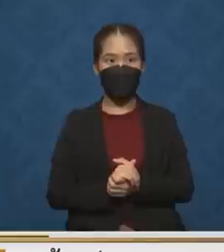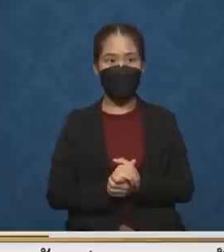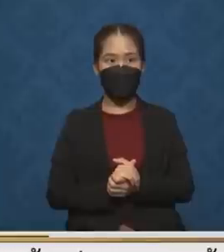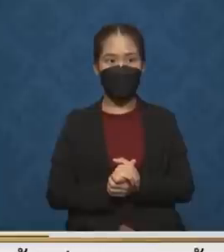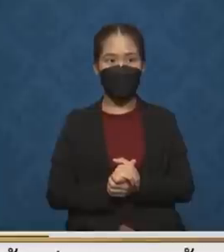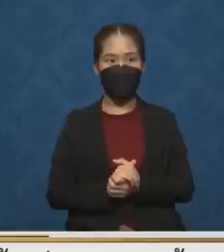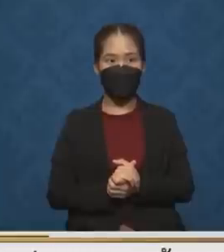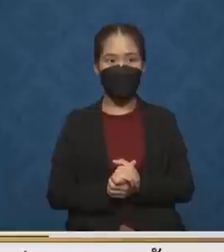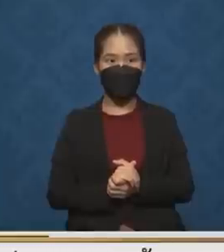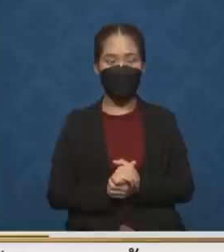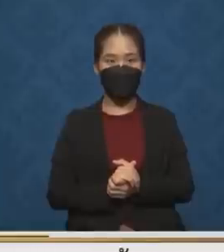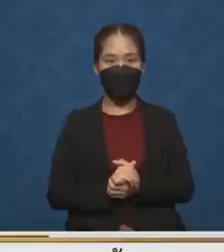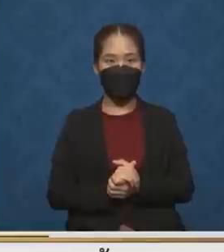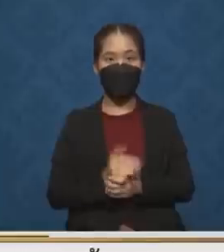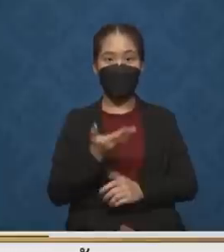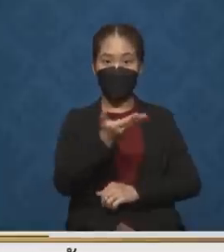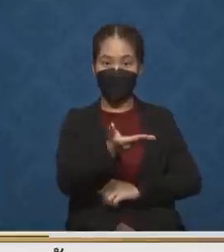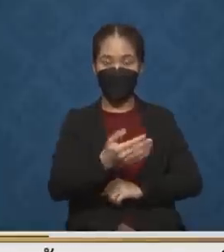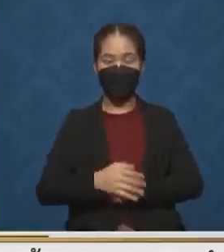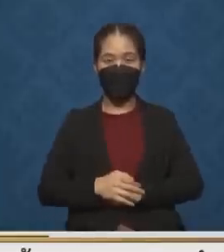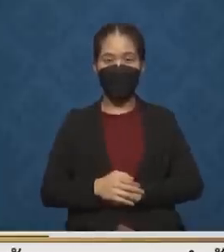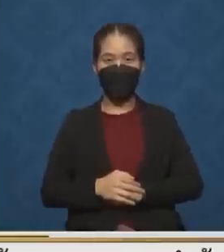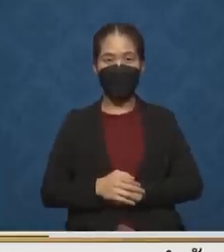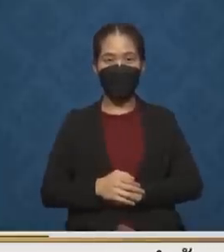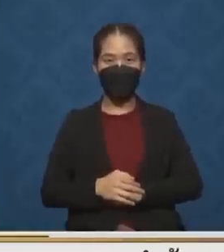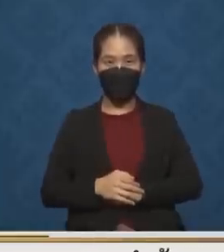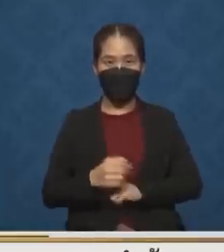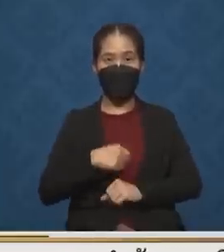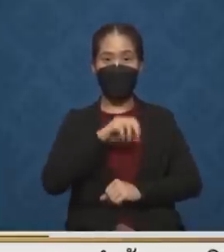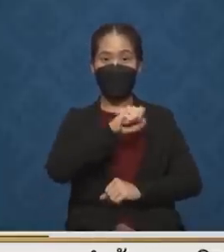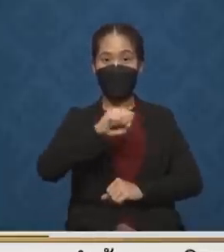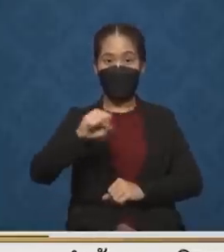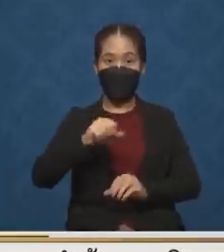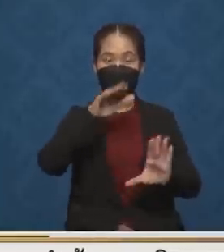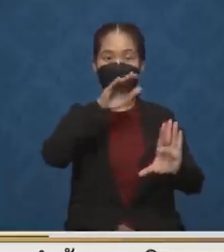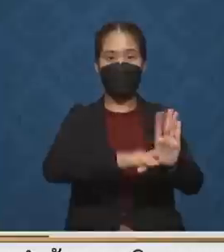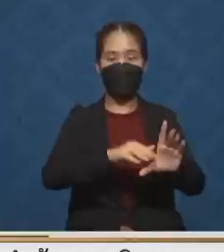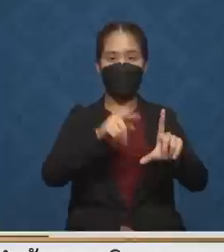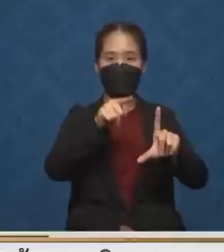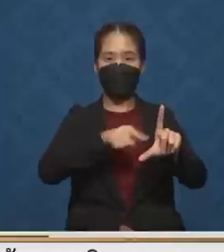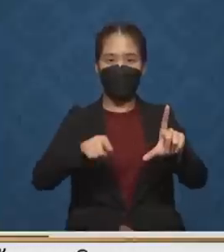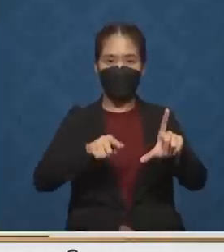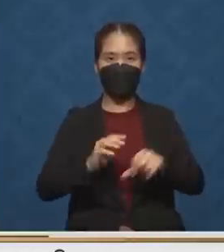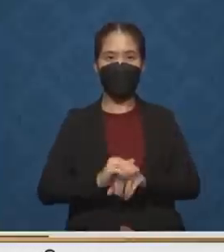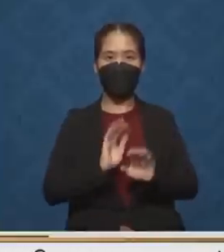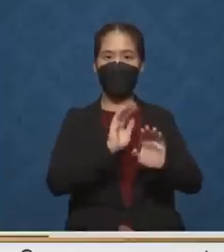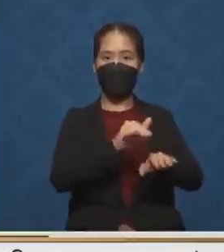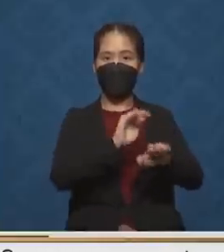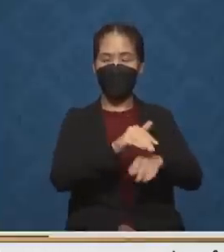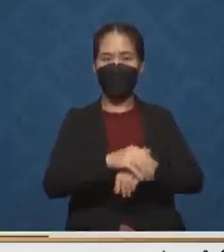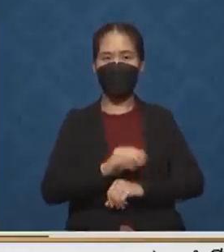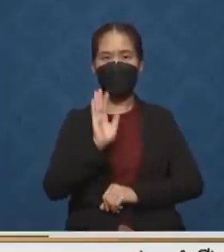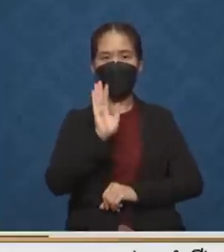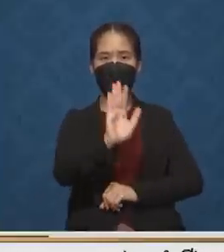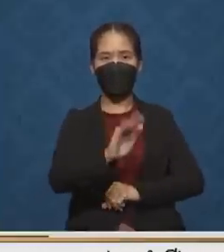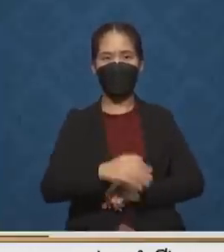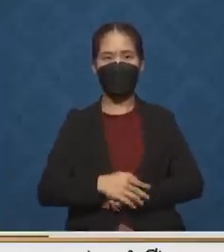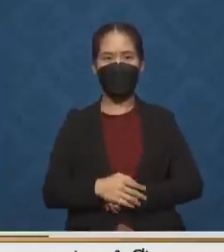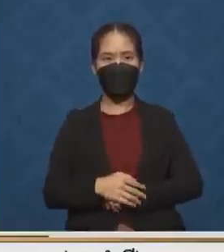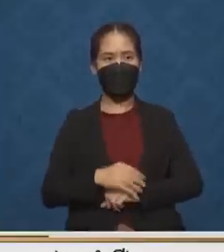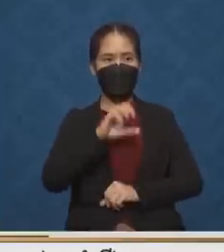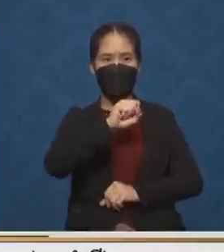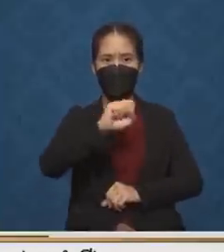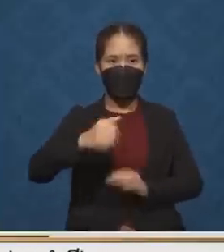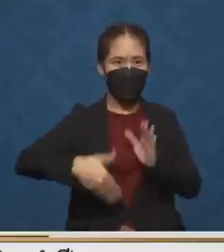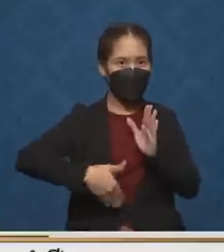ศโรษณะเดทเพลงสก ว่าที่ผู้สมัคร ๆ เขตราพ้าวัทองหัง ยังไมเป็ ๆ